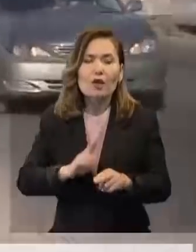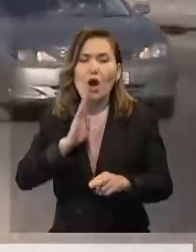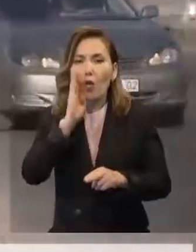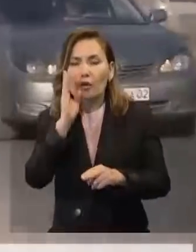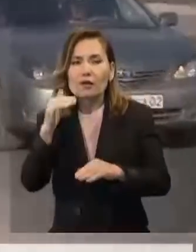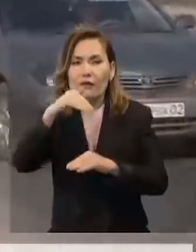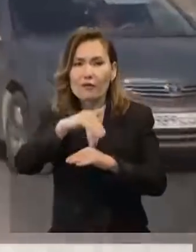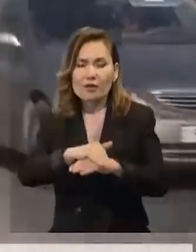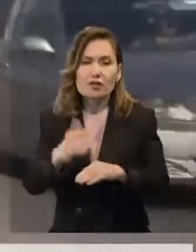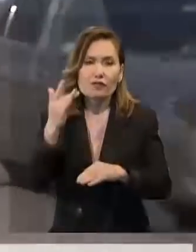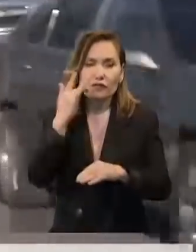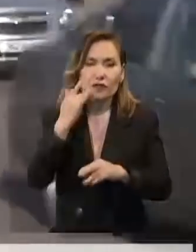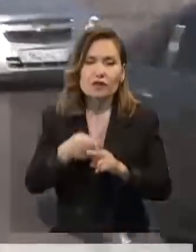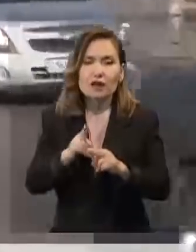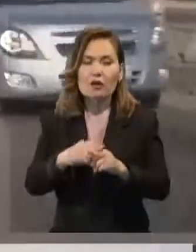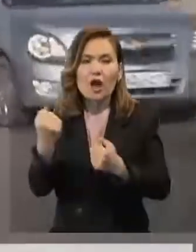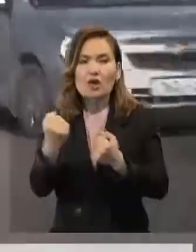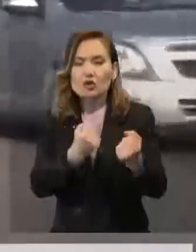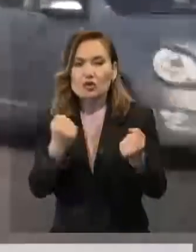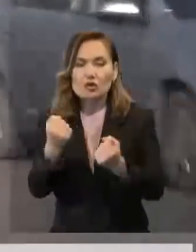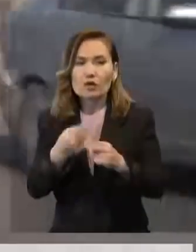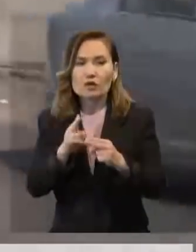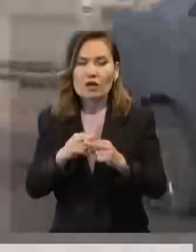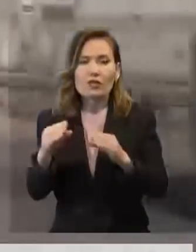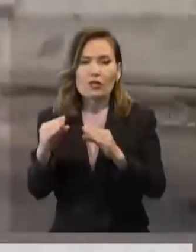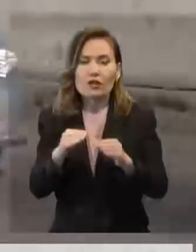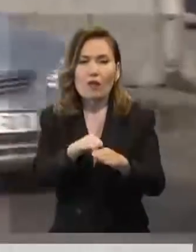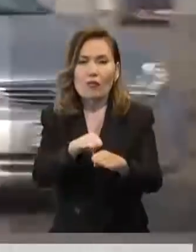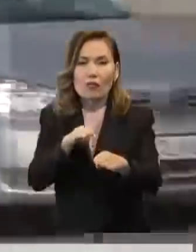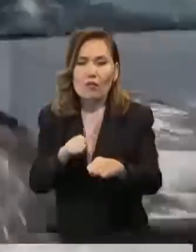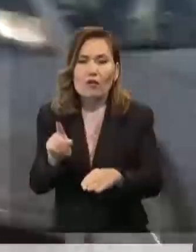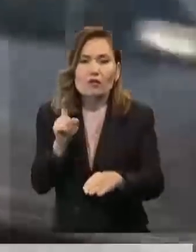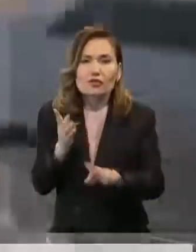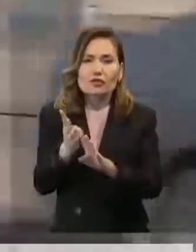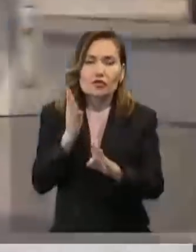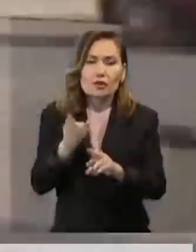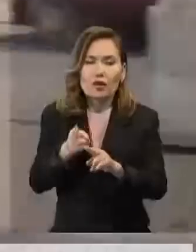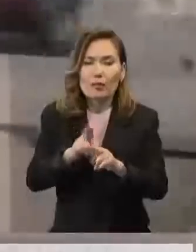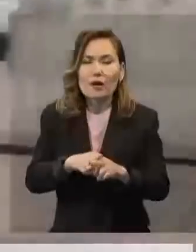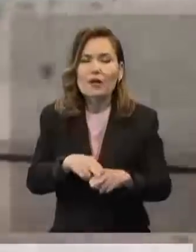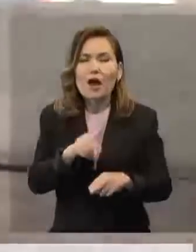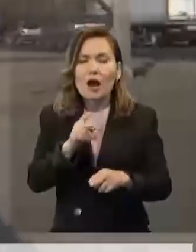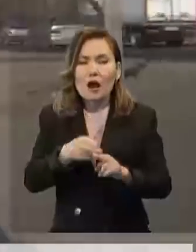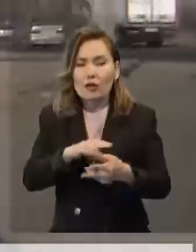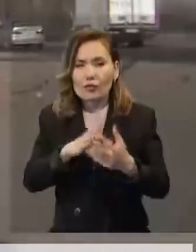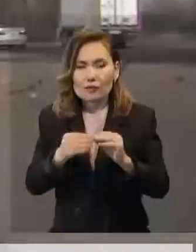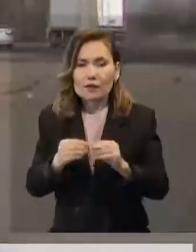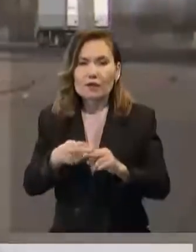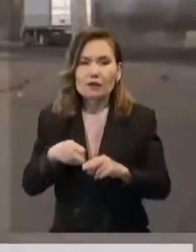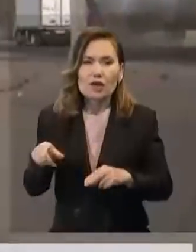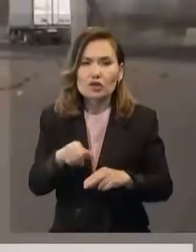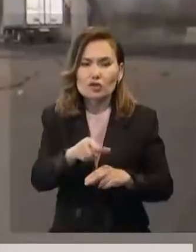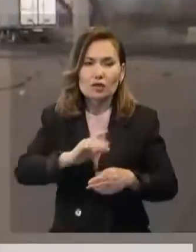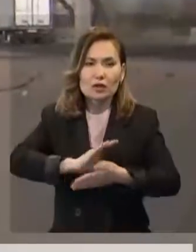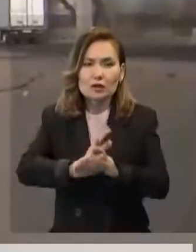шығарда осы жерден тез өтіп кету кез келген жүргізушінің арманы десек болады. Қазір көлік ағынына жаяу жүргіншілер жолағы кедергі келтіреді. Ал кептеліс